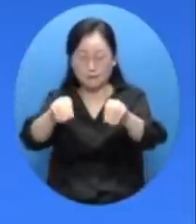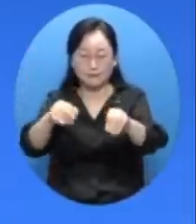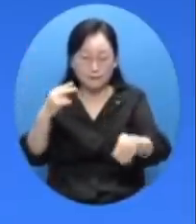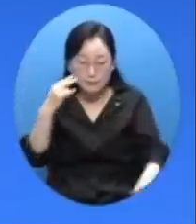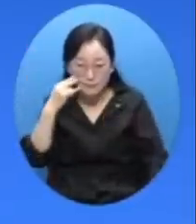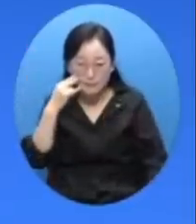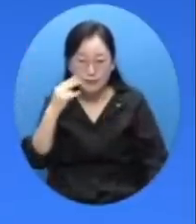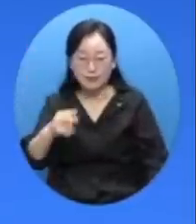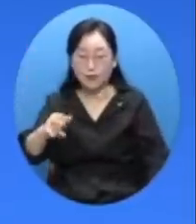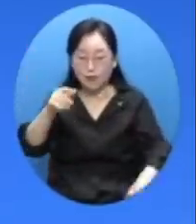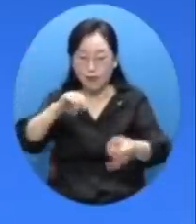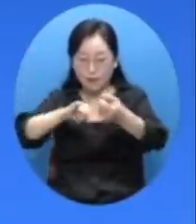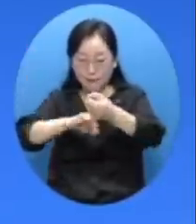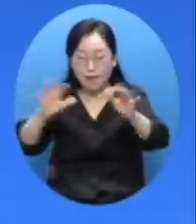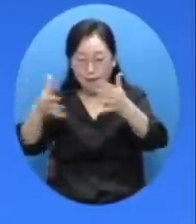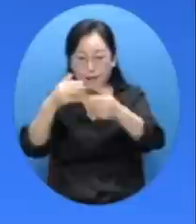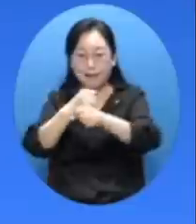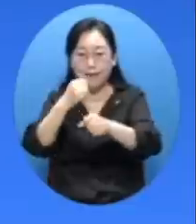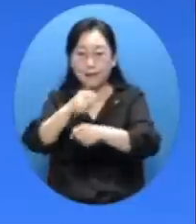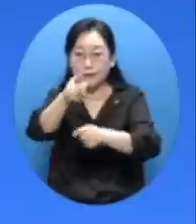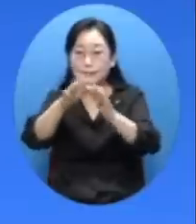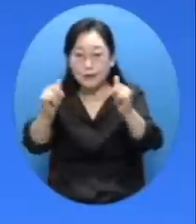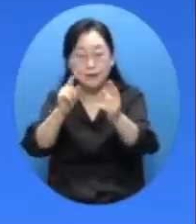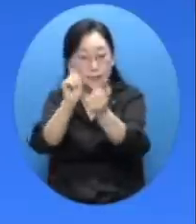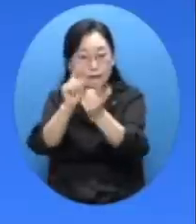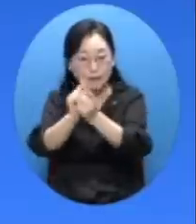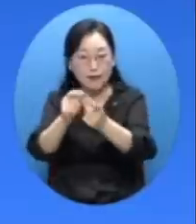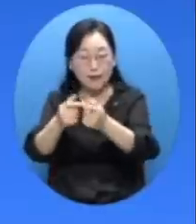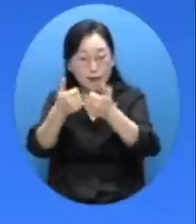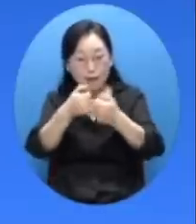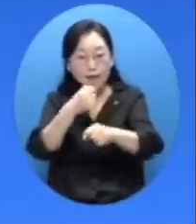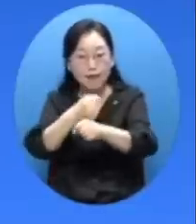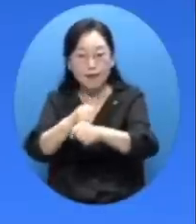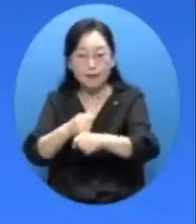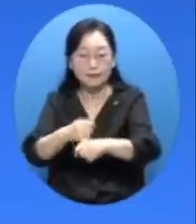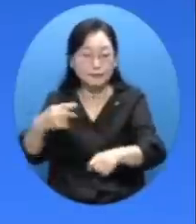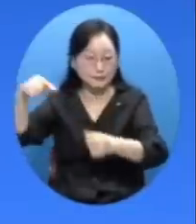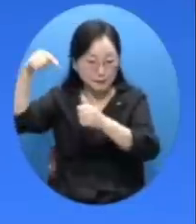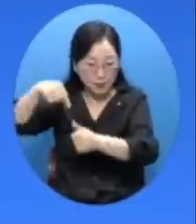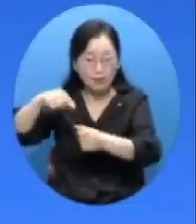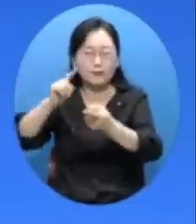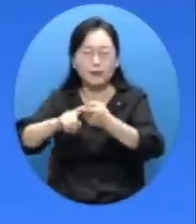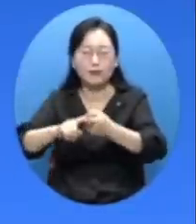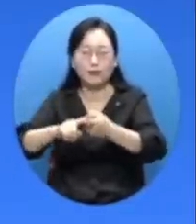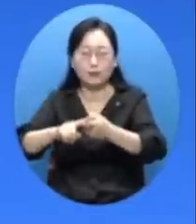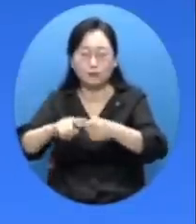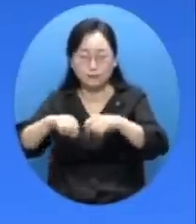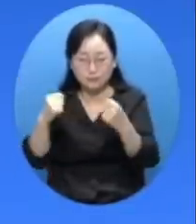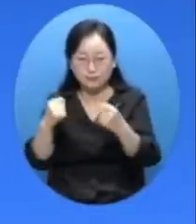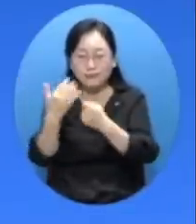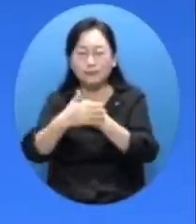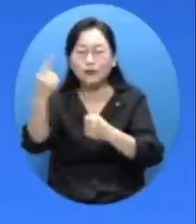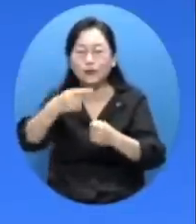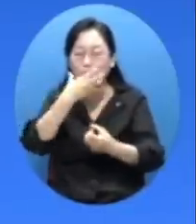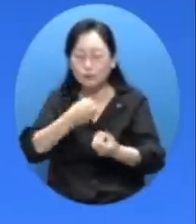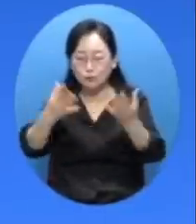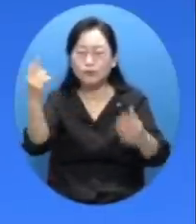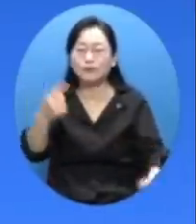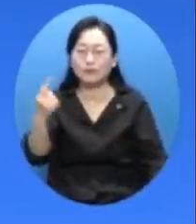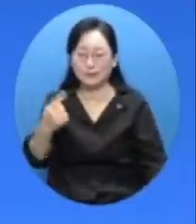하라 할 때 계약을 하고 그 사람 만나서 같이 의논할 때 그렇게 할 때 하나님의 은혜가 임하게 되고 축복이 임하게 되는